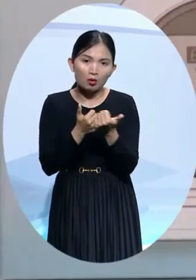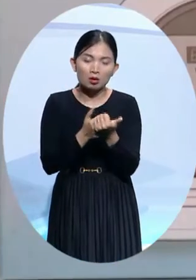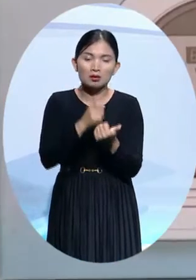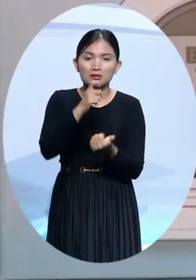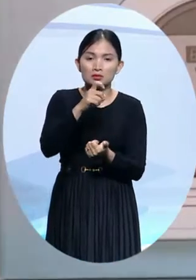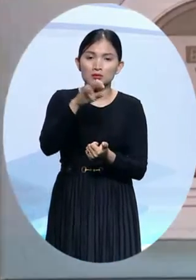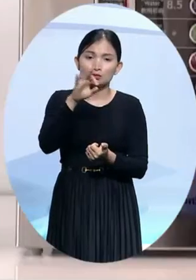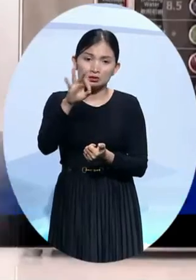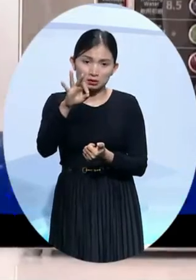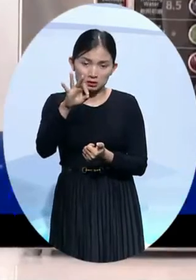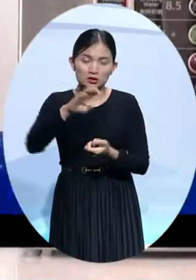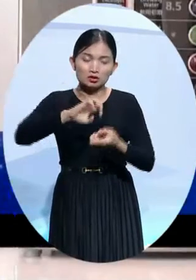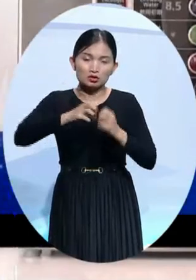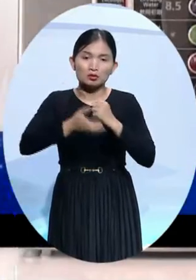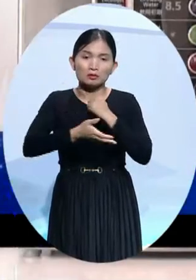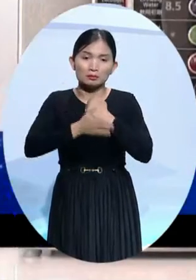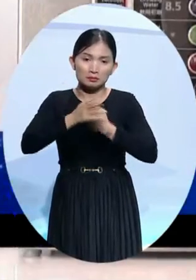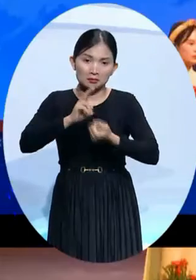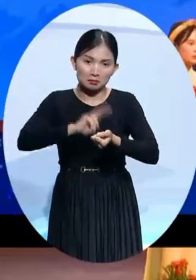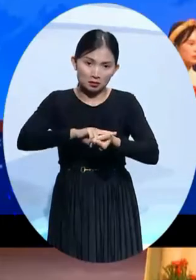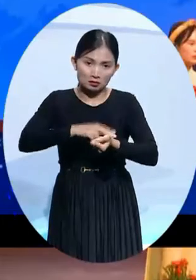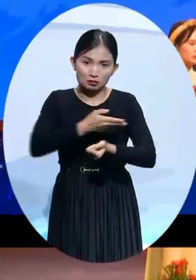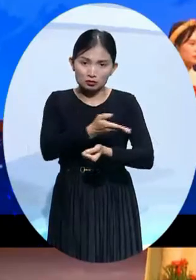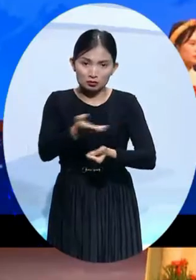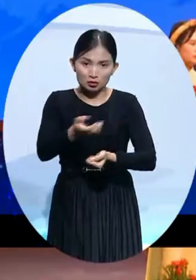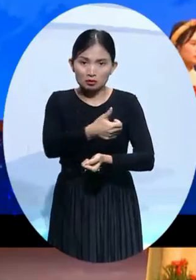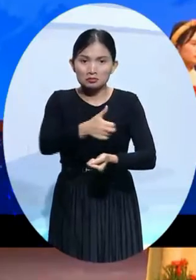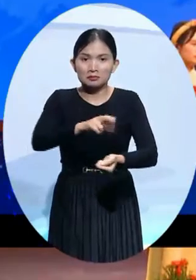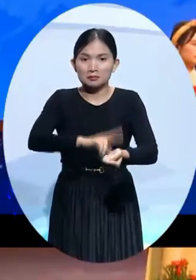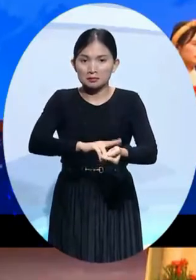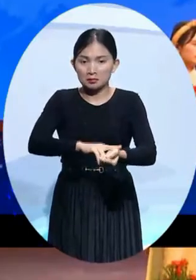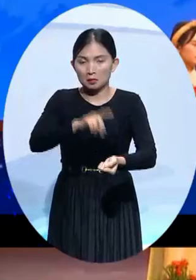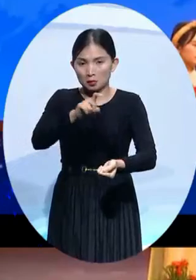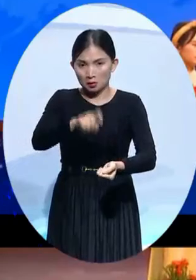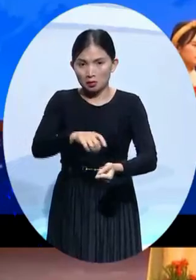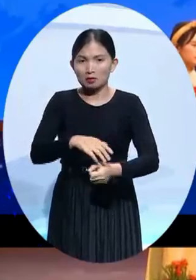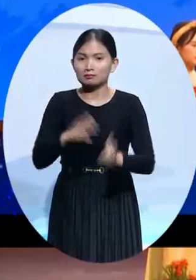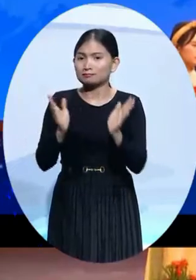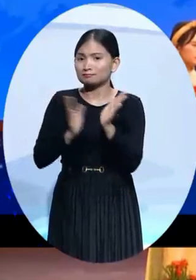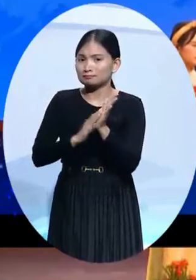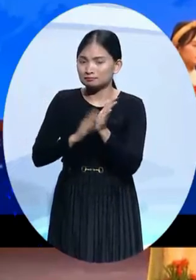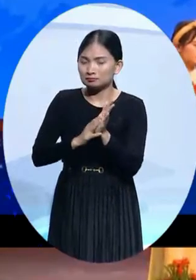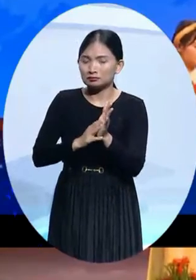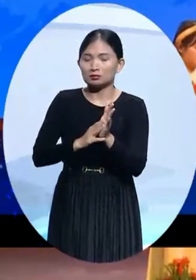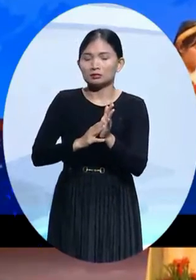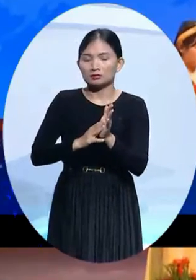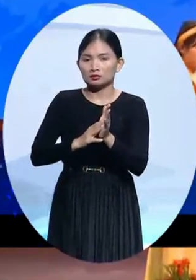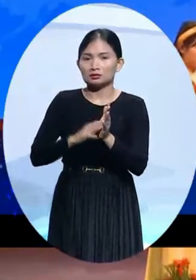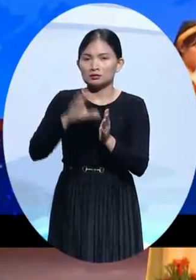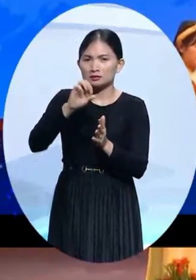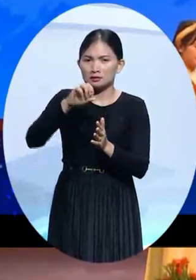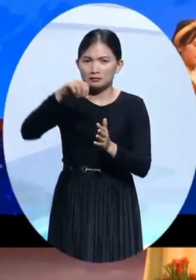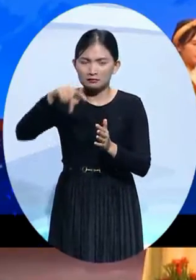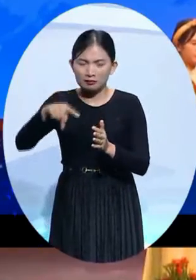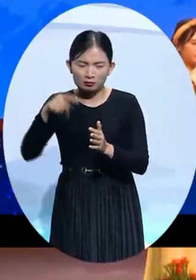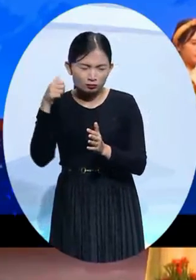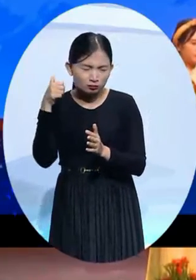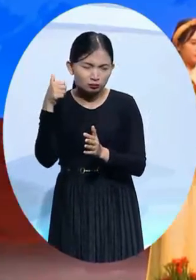nhân. Sản phẩm vừa được vinh danh trao tặng top 10 thương hiệu xuất sắc châu Á, sản phẩm dịch vụ chất lượng vì người tiêu dùng